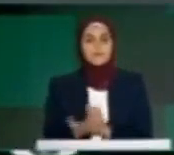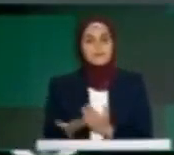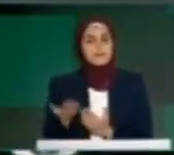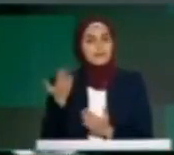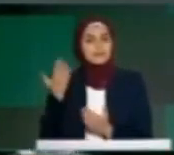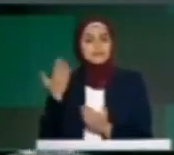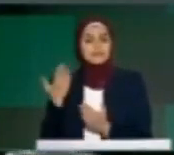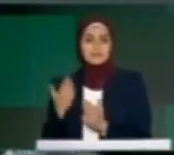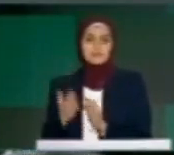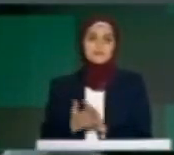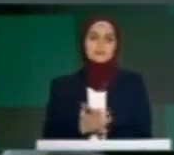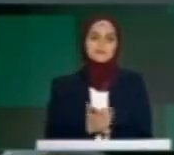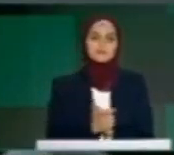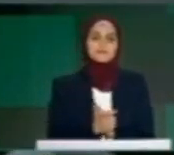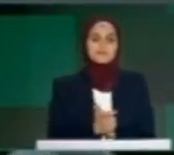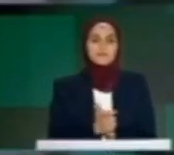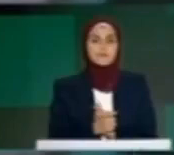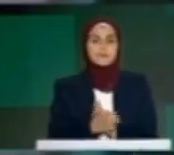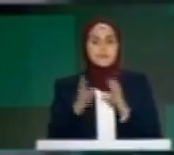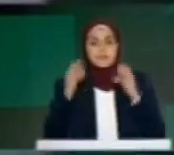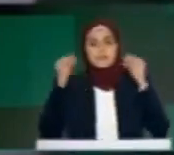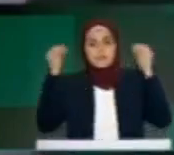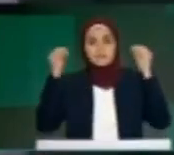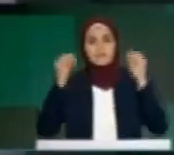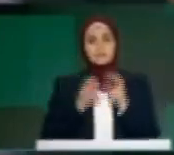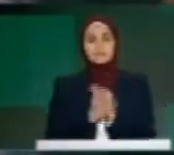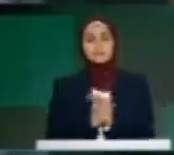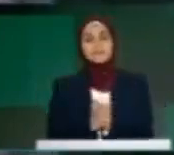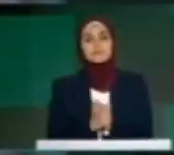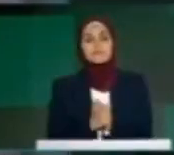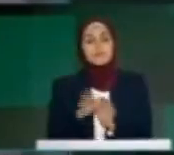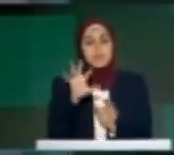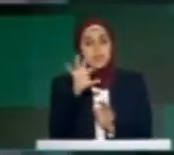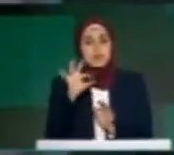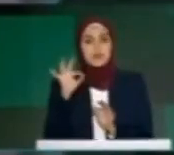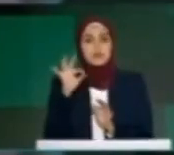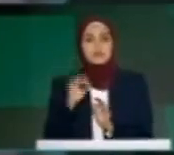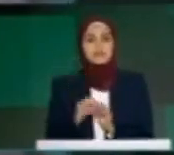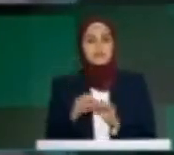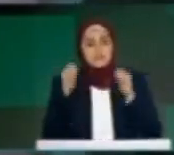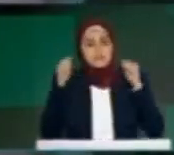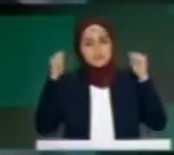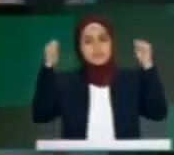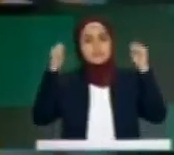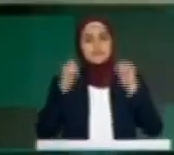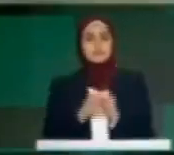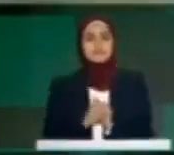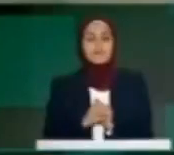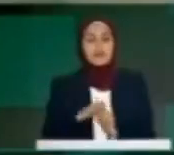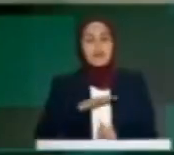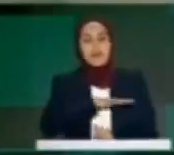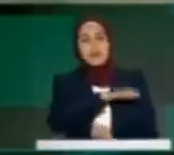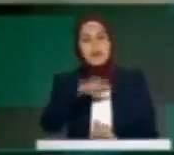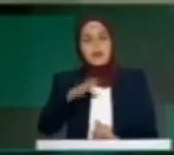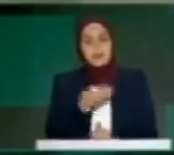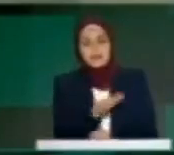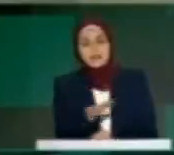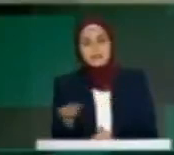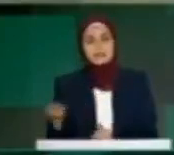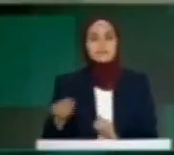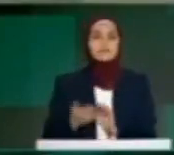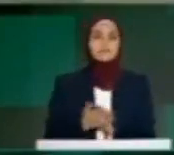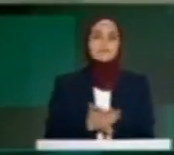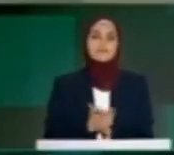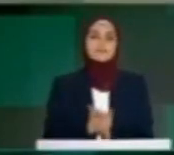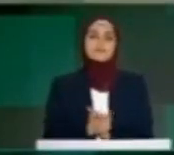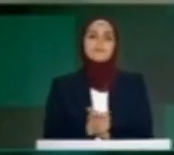ميثاق تدجين التحالف بنحو ست ساعات تم اختيارها سفيره للمبادره السياحيه كريمه ويتسلم الجائزه زوجها الدكتور